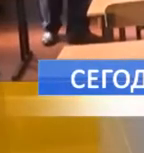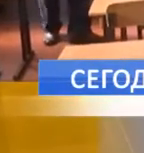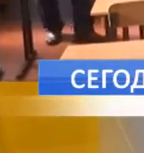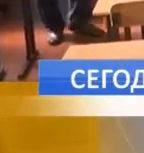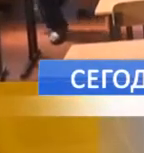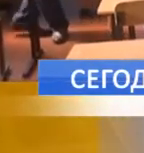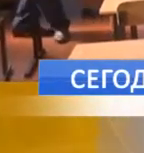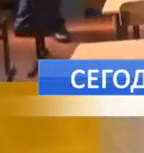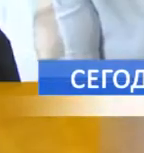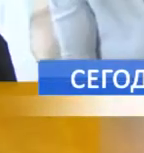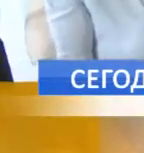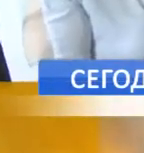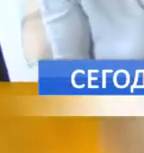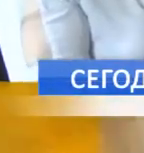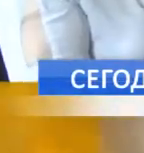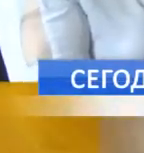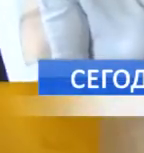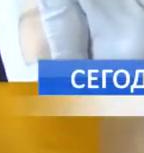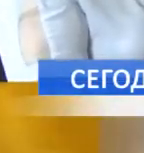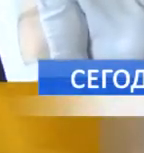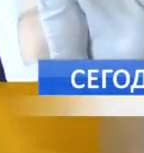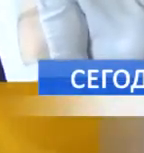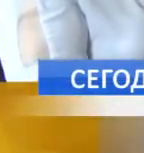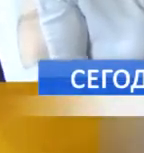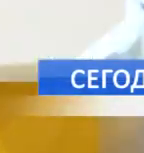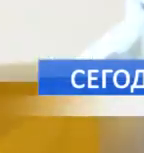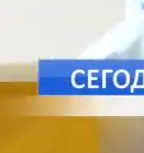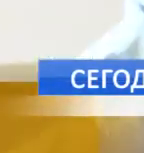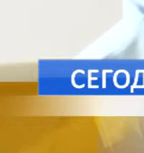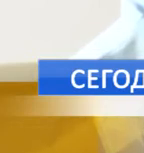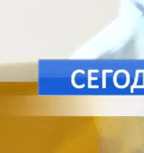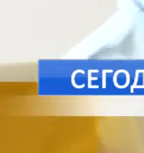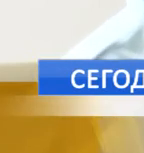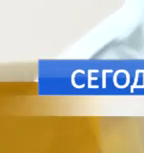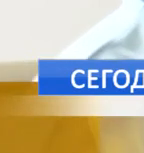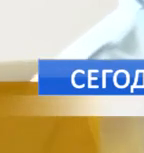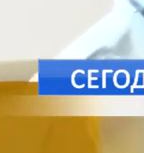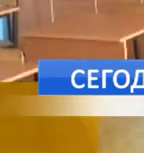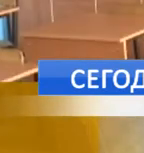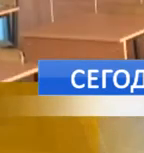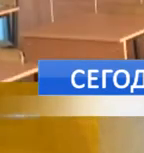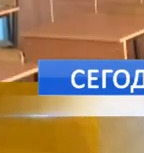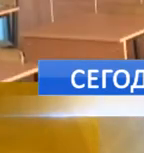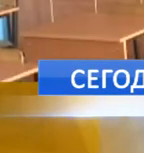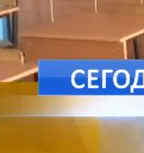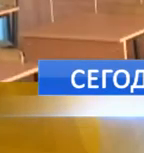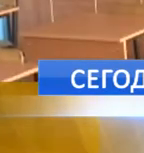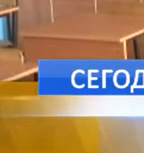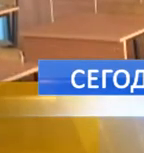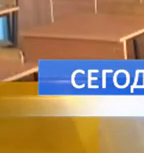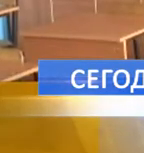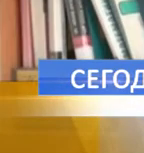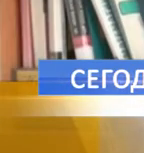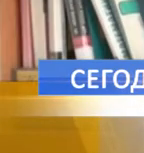Государственную программу за свой счет учительница аула Жаланаш Раймбекского района платила из личных средств ремонт школьного кабинета. Это ее